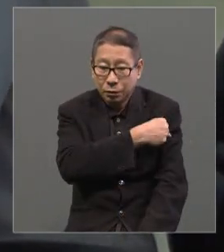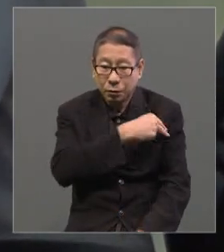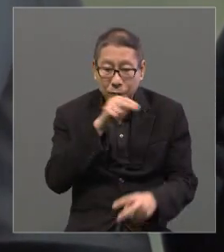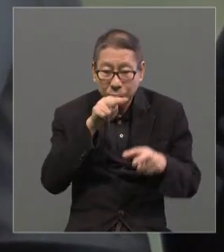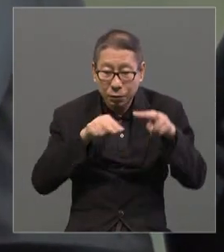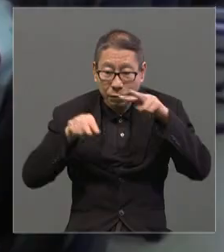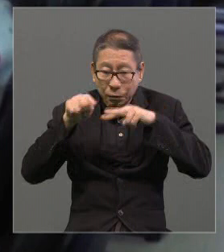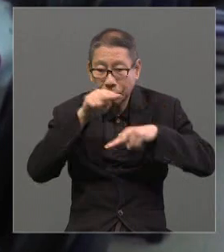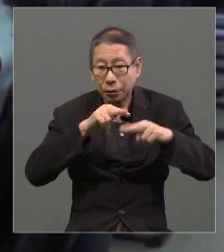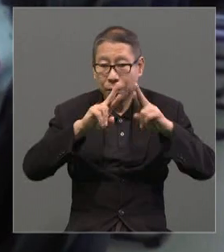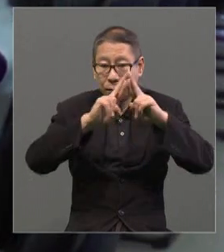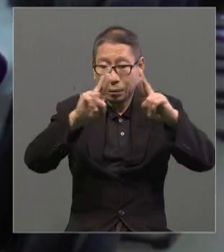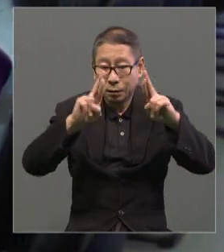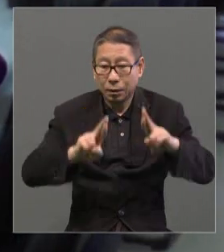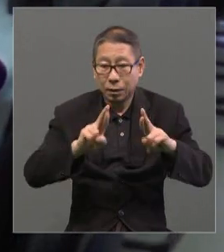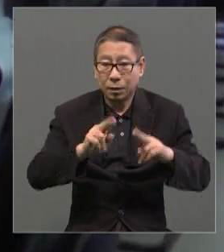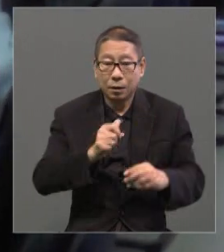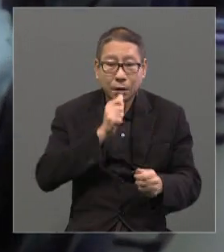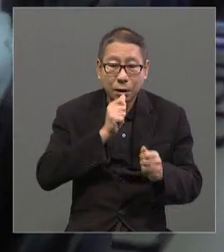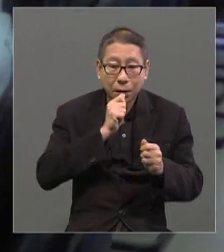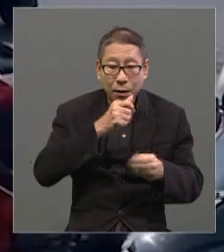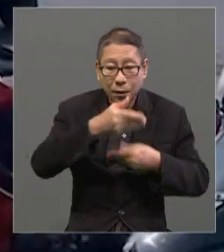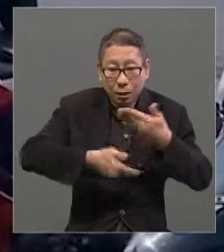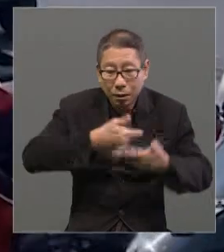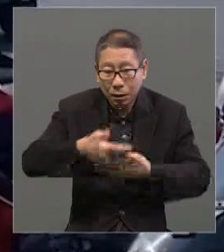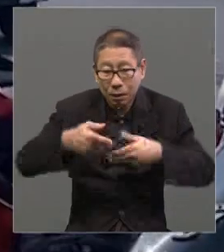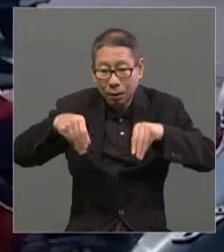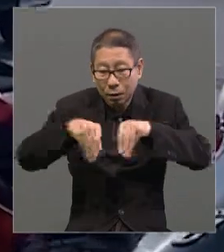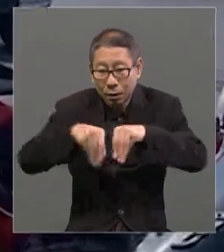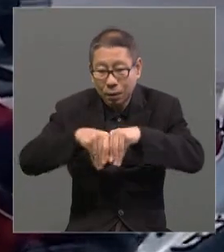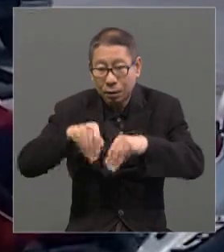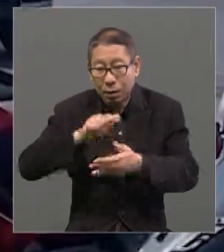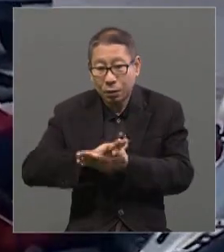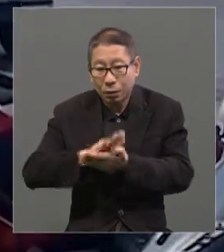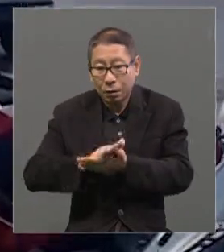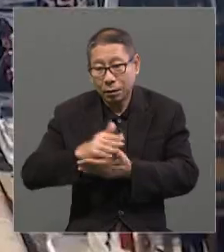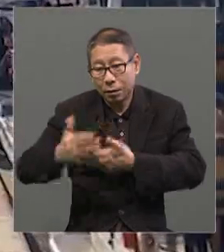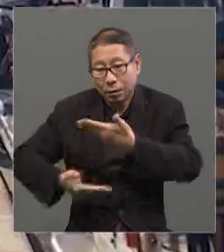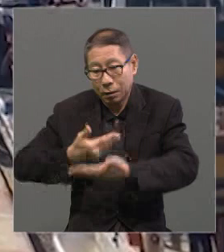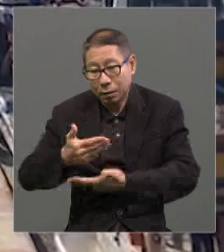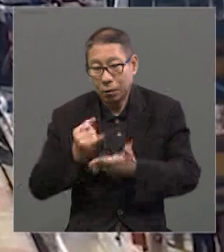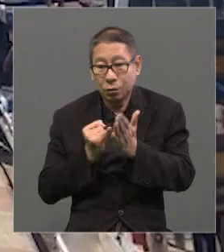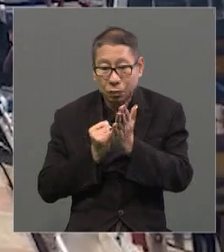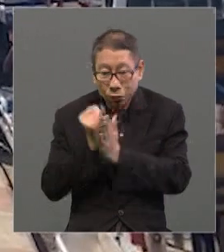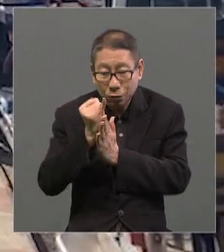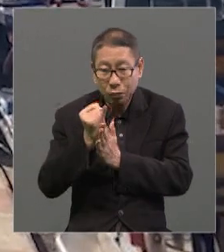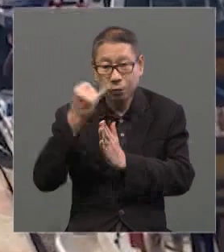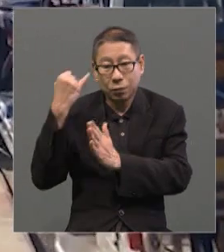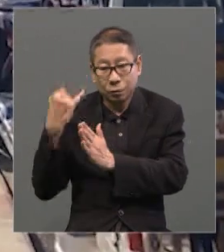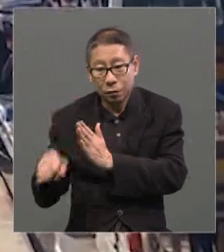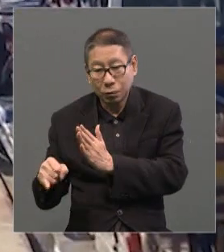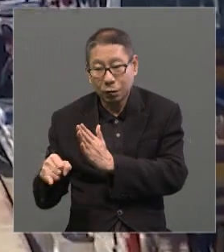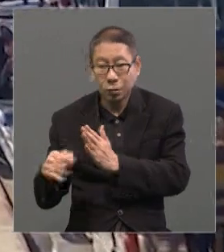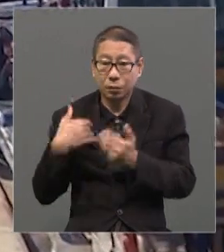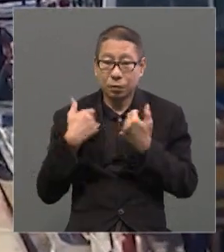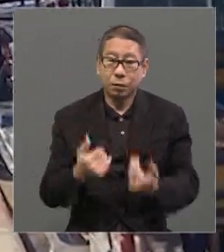ตรวจสอบร้านค้าร้านอาหารที่อยู่ตามบริเวณใกล้โรงเรียนค่ะว่าการค้าขายเนี่ยถูกสุขอนามัยไหม